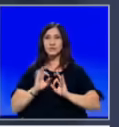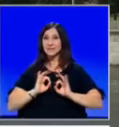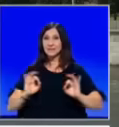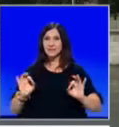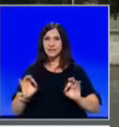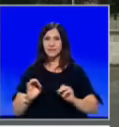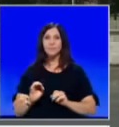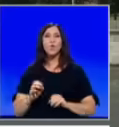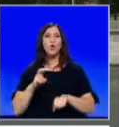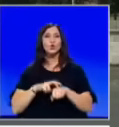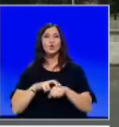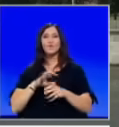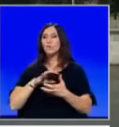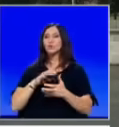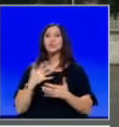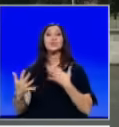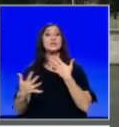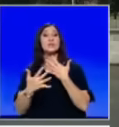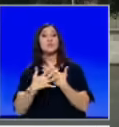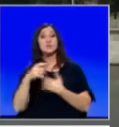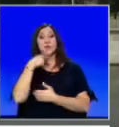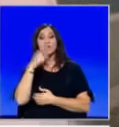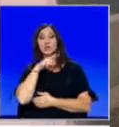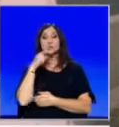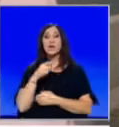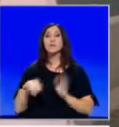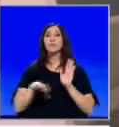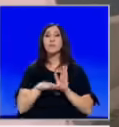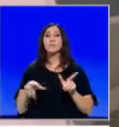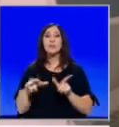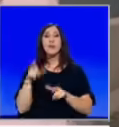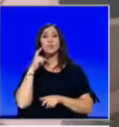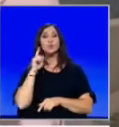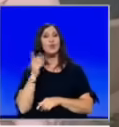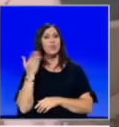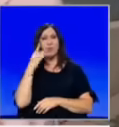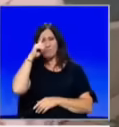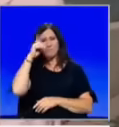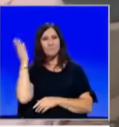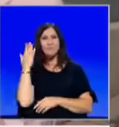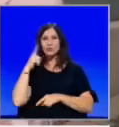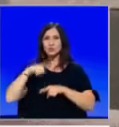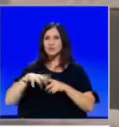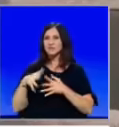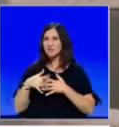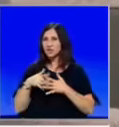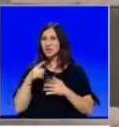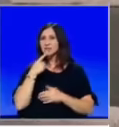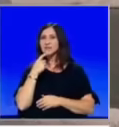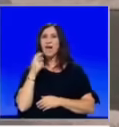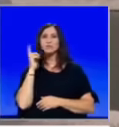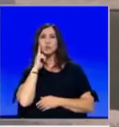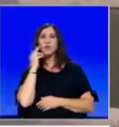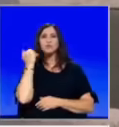изясни. Дуров е политически затворник, заяви руският депутат Мария Бутина, която беше осъдена в Съединените щати за шпионаж